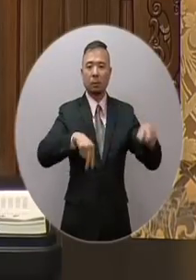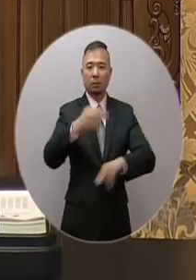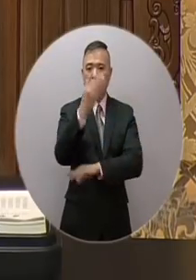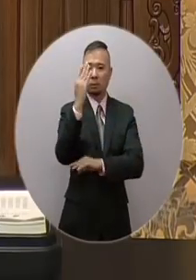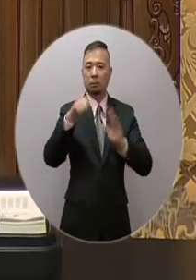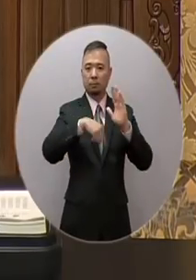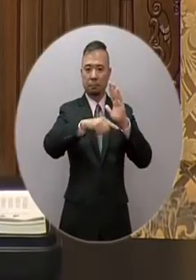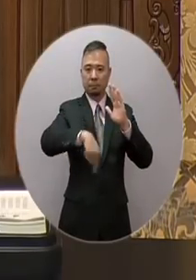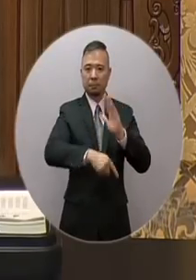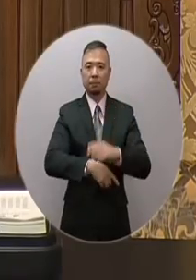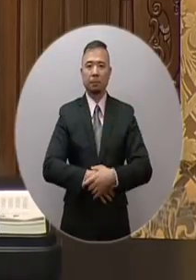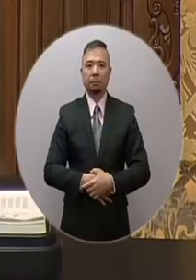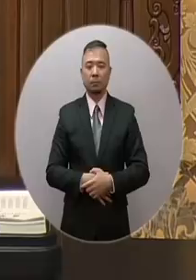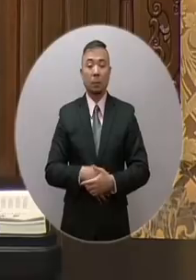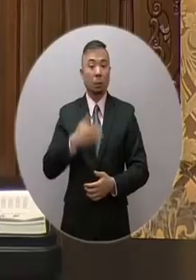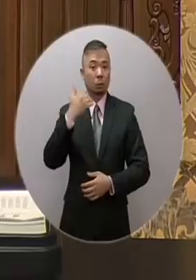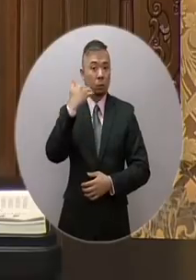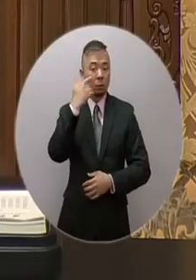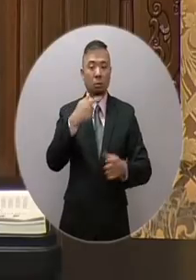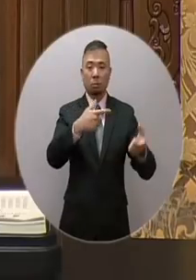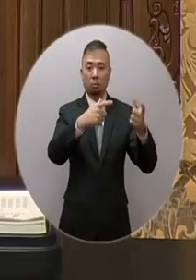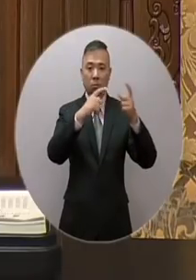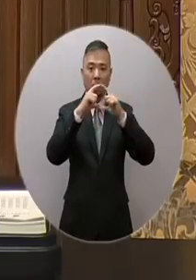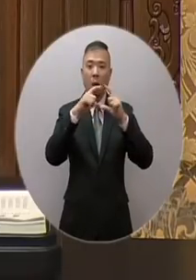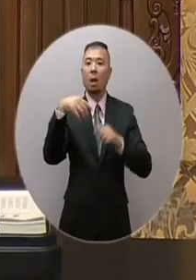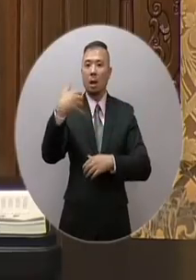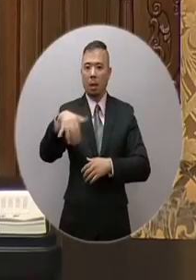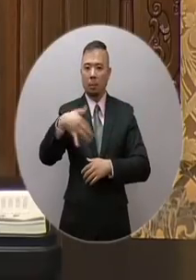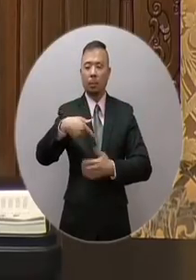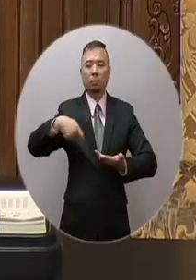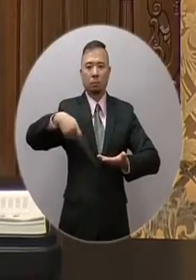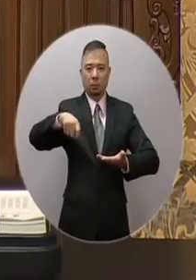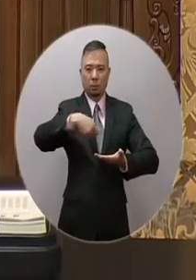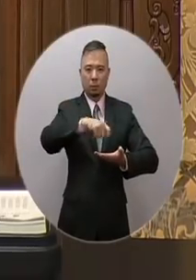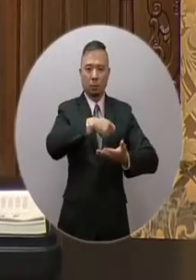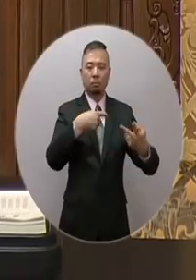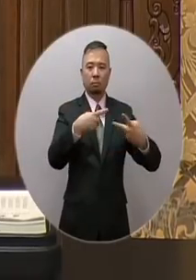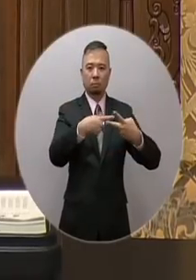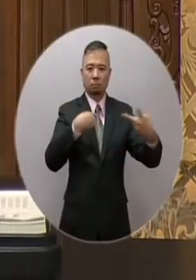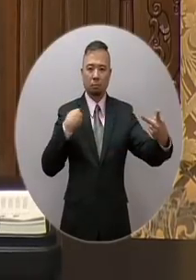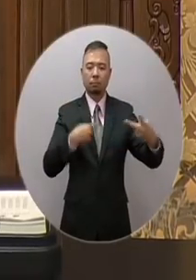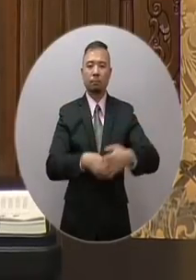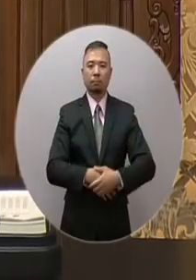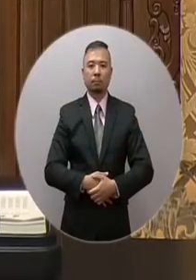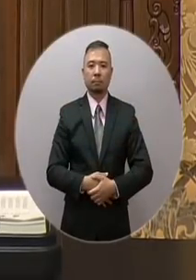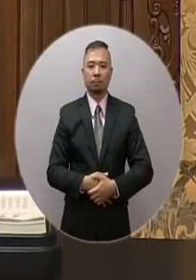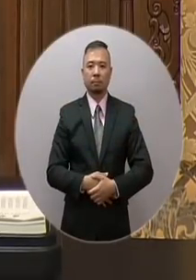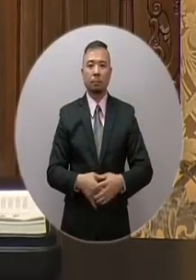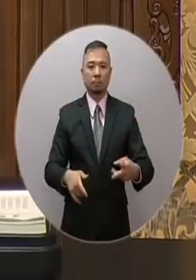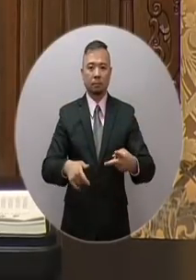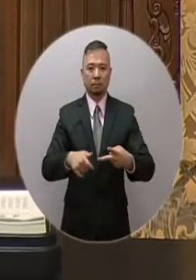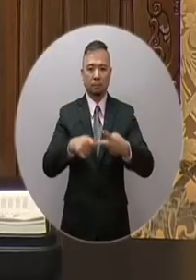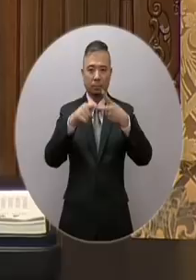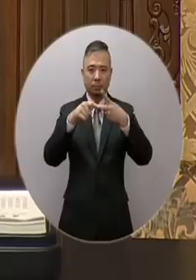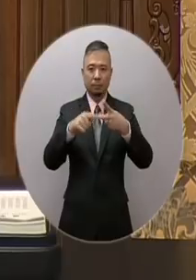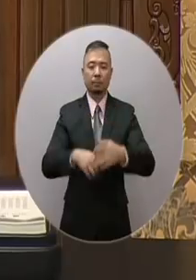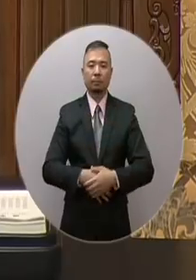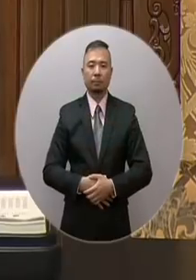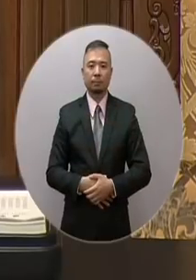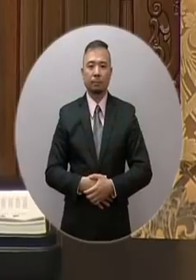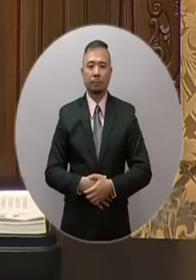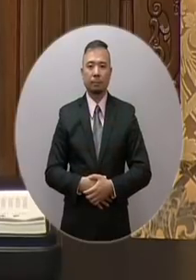就未答复的部分予以书面答复。二、已提